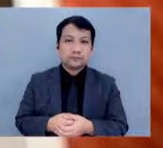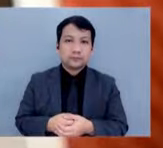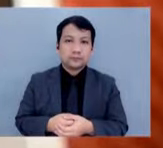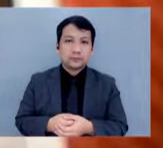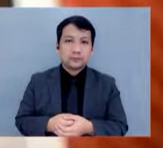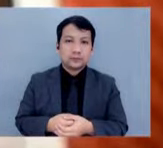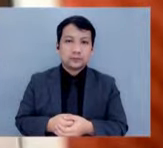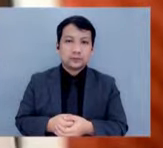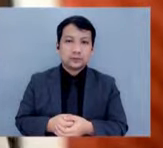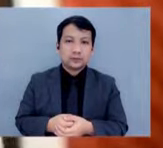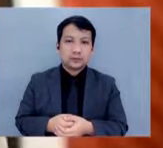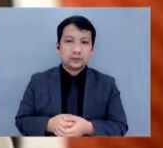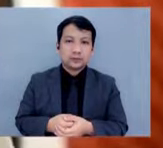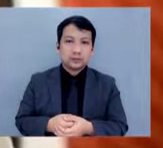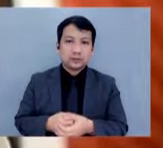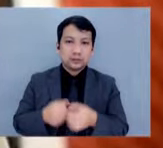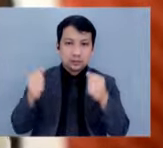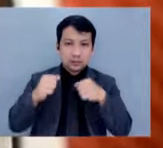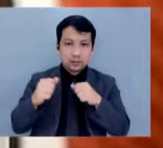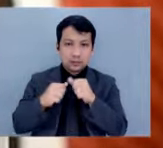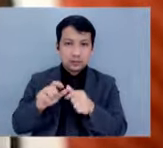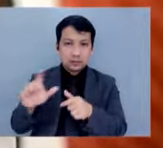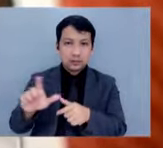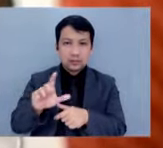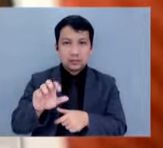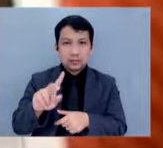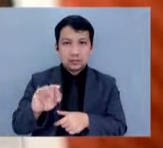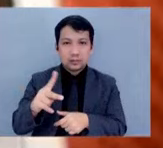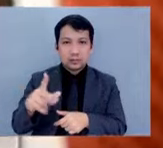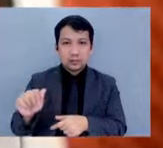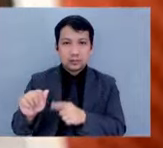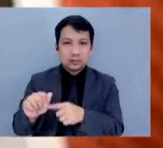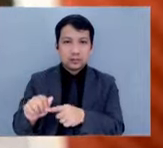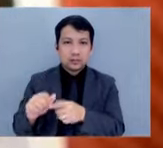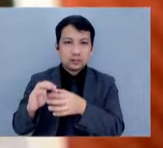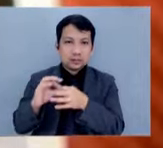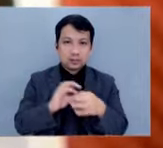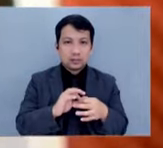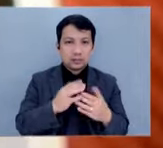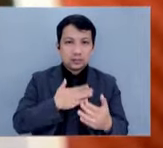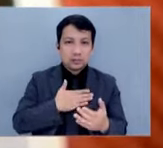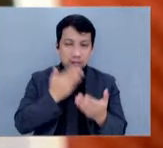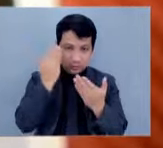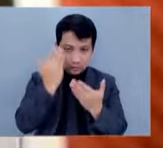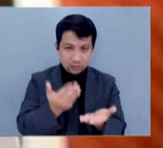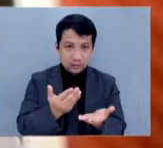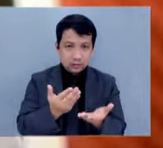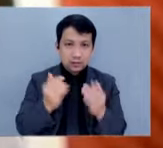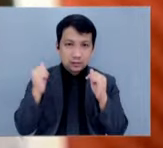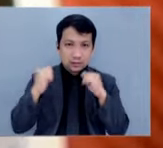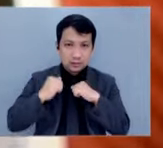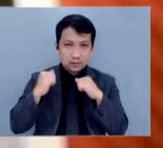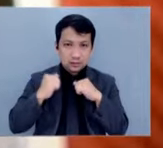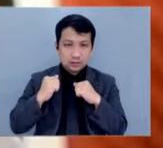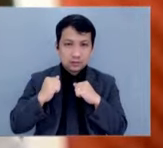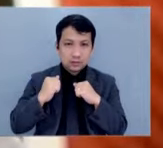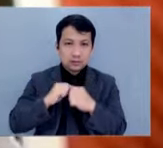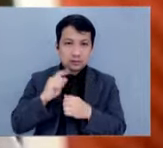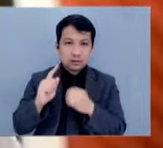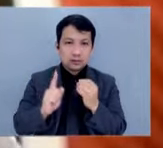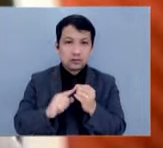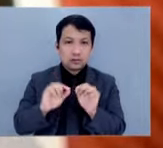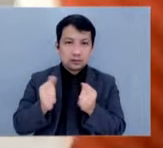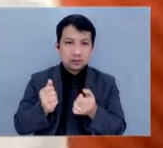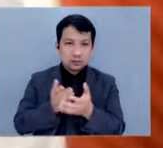Mapayapa ang pag-uusap namin ng kampo ni Lenka at nauwi mo ito sa pagkakaroon ng kasunduan. Hinggil sa pamamaraan na